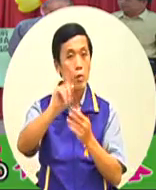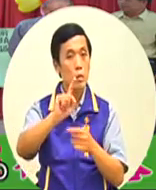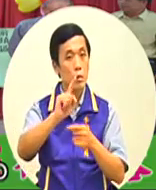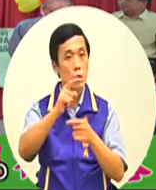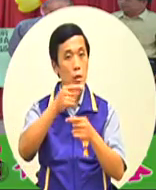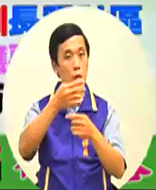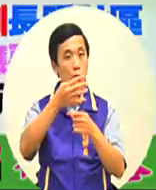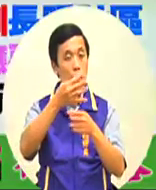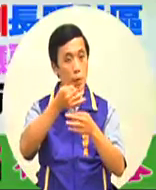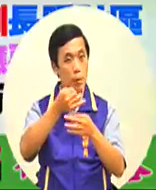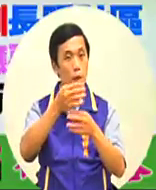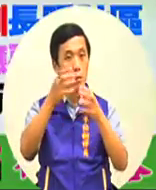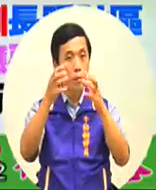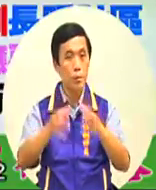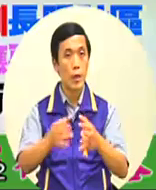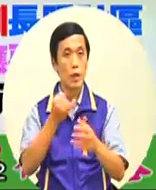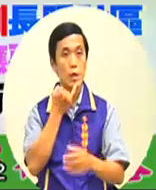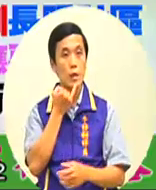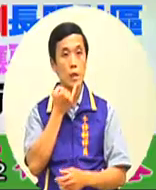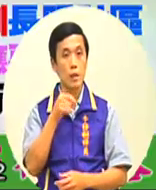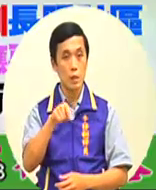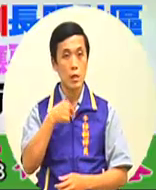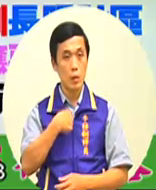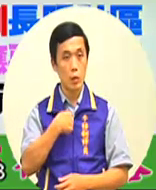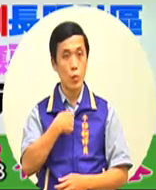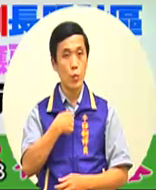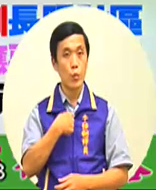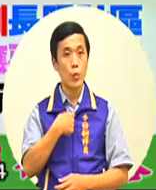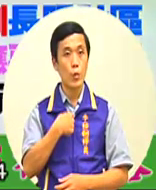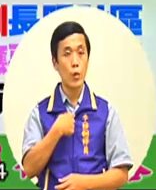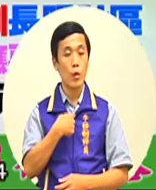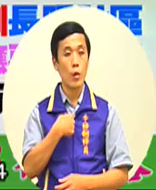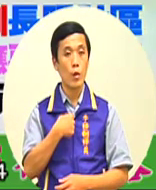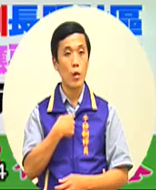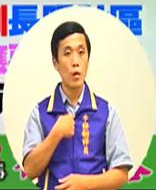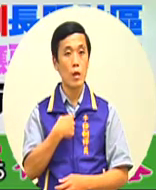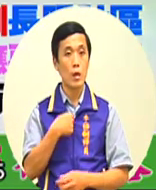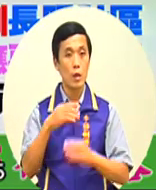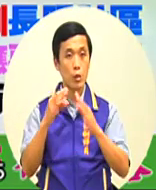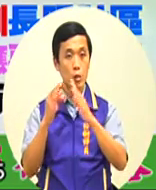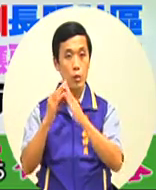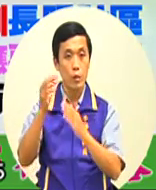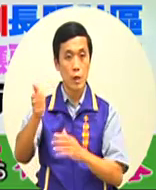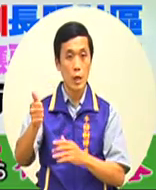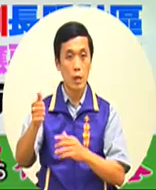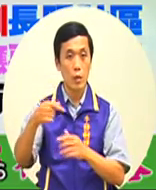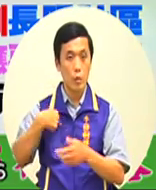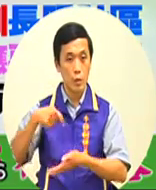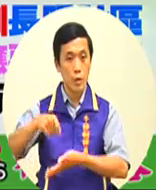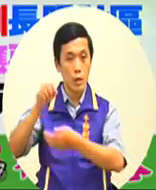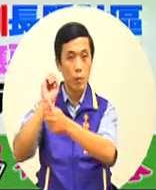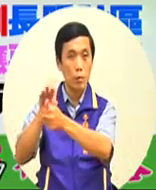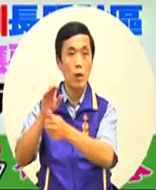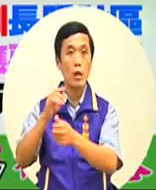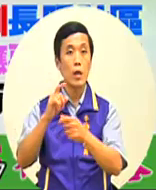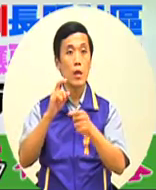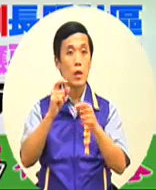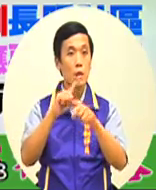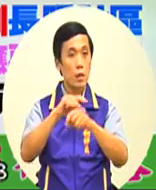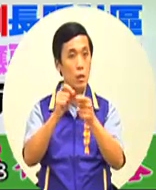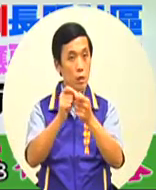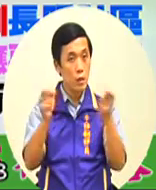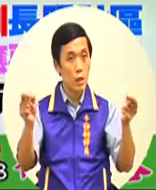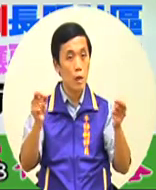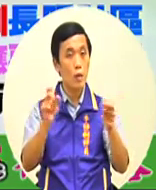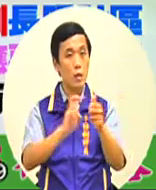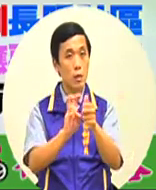来设置哈？这是本席的那个哈，跟那个局长的建议。那长照十年计划